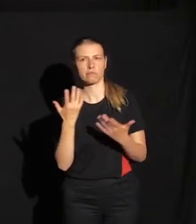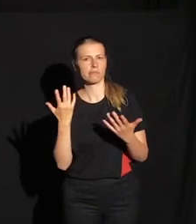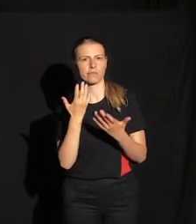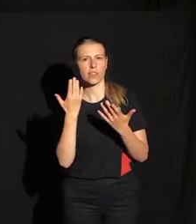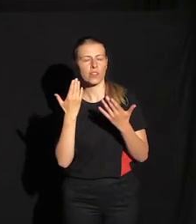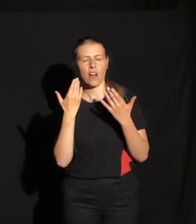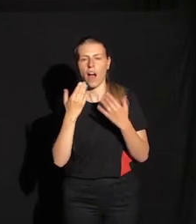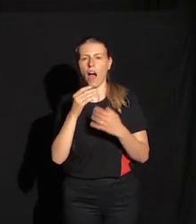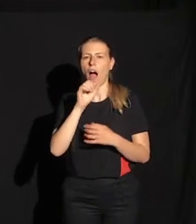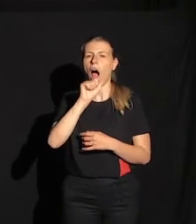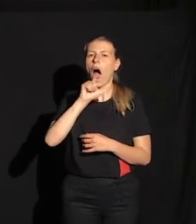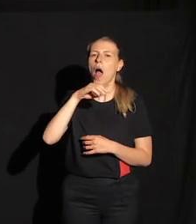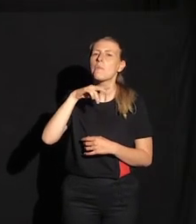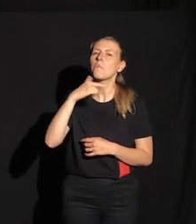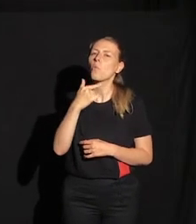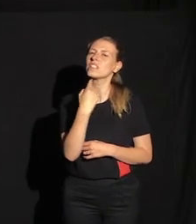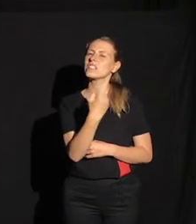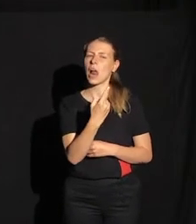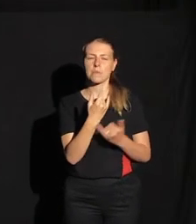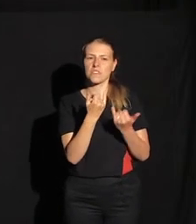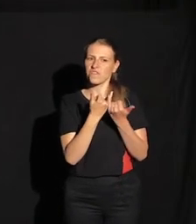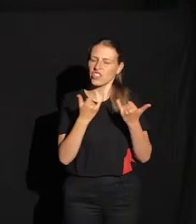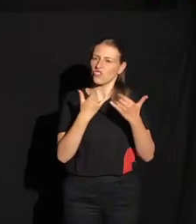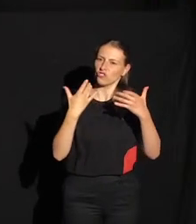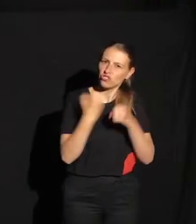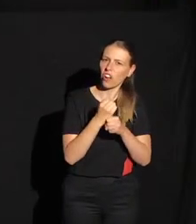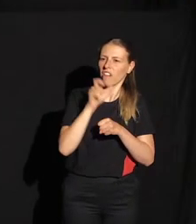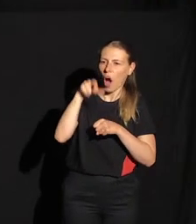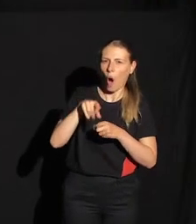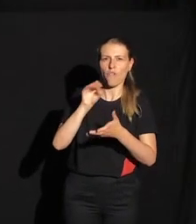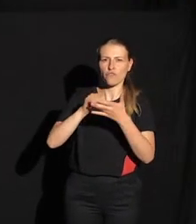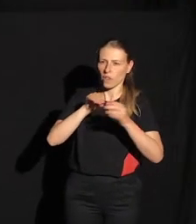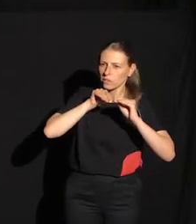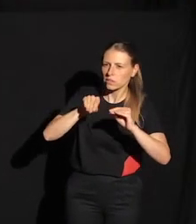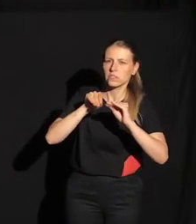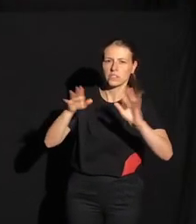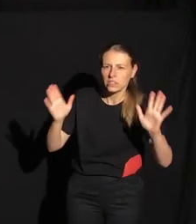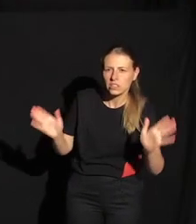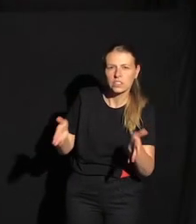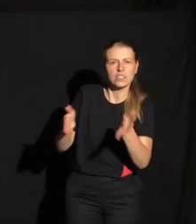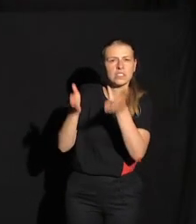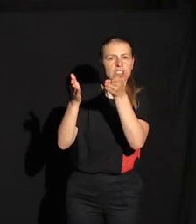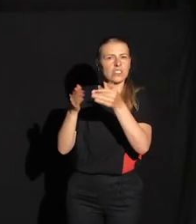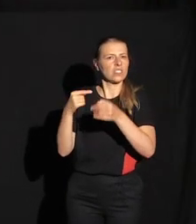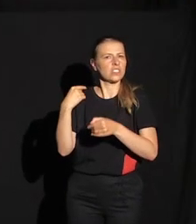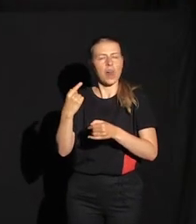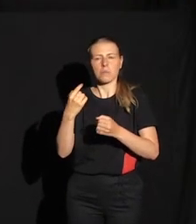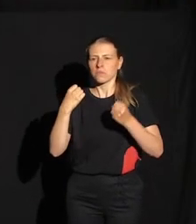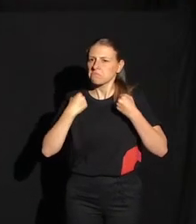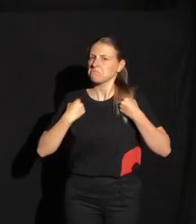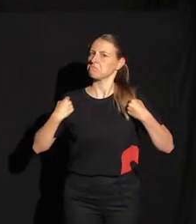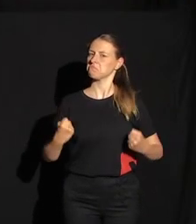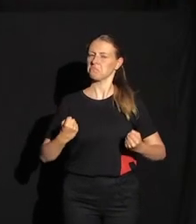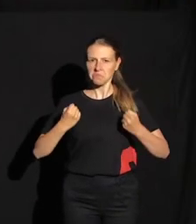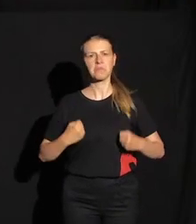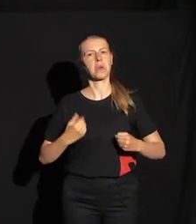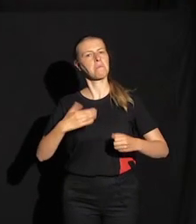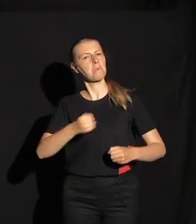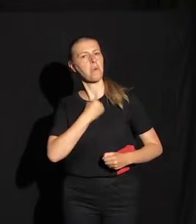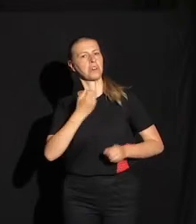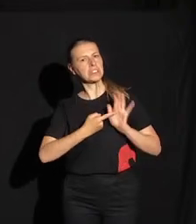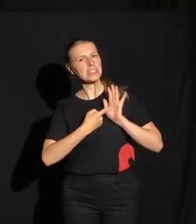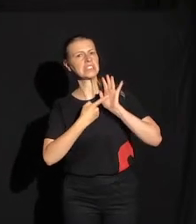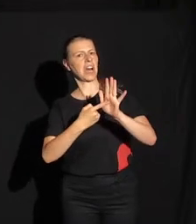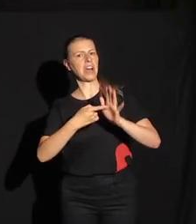wie Almut die Schülerinnen und Schüler zum Glänzen bringt und wie sie über sich selbst in den Stücken auch hinauswachsen. Das ist